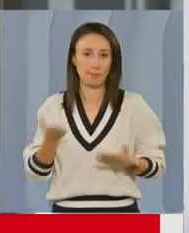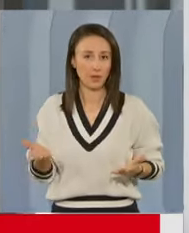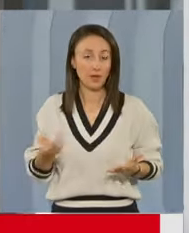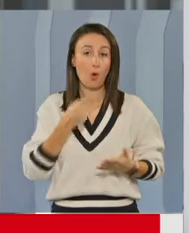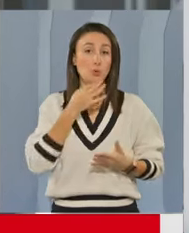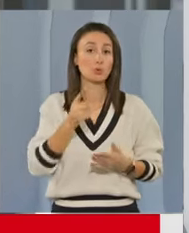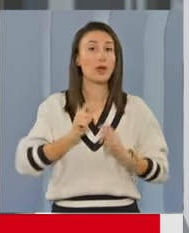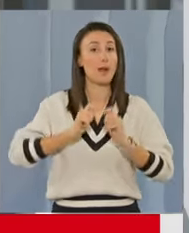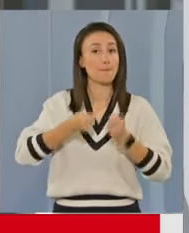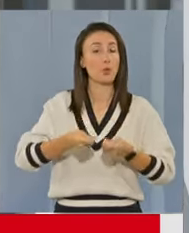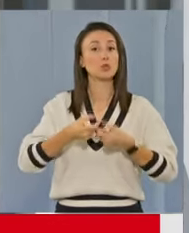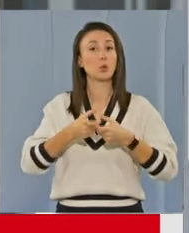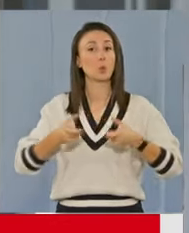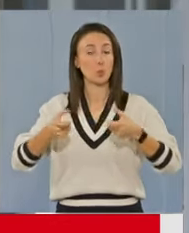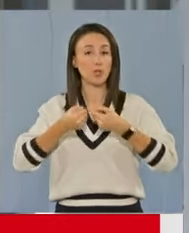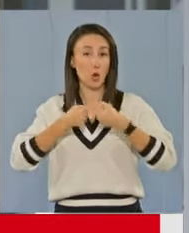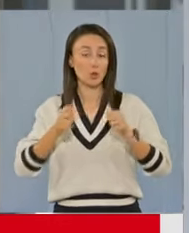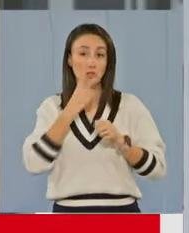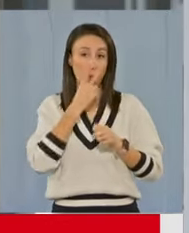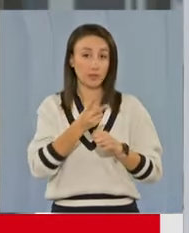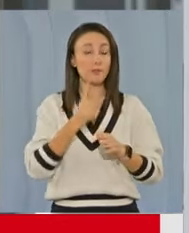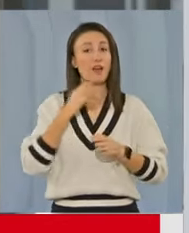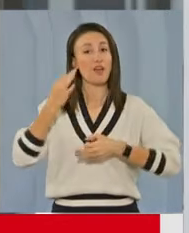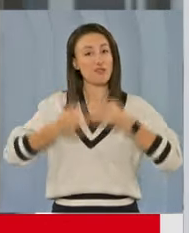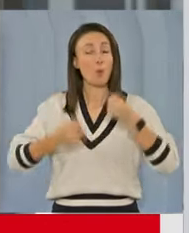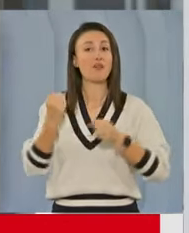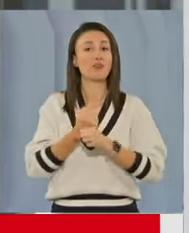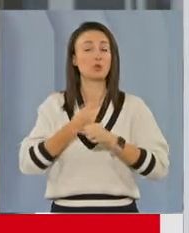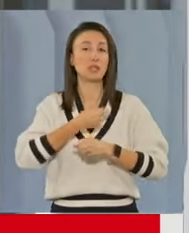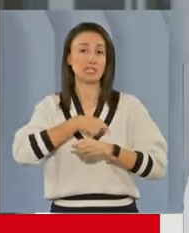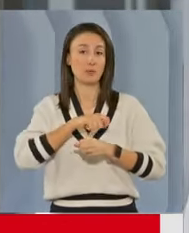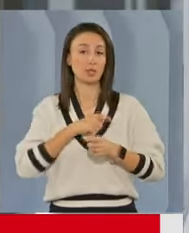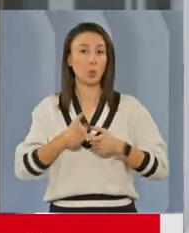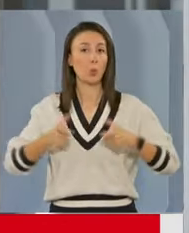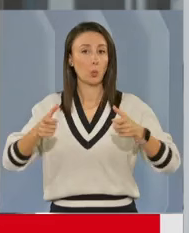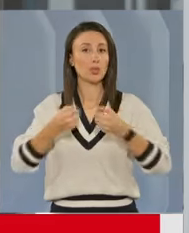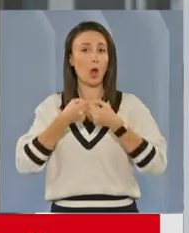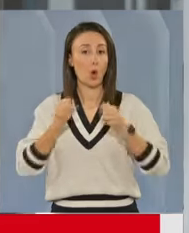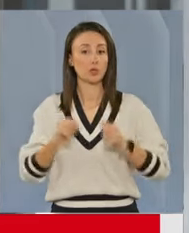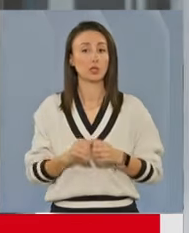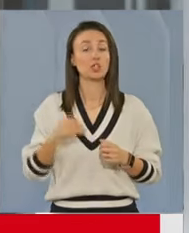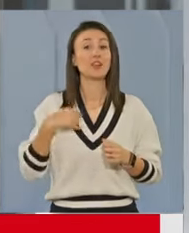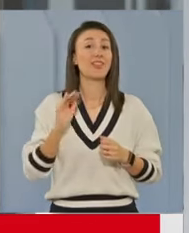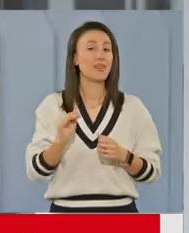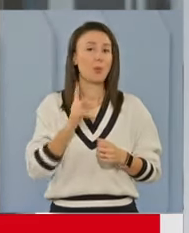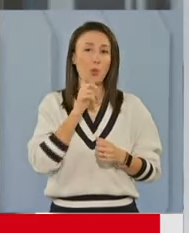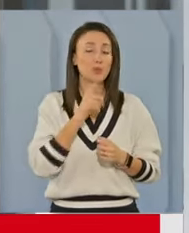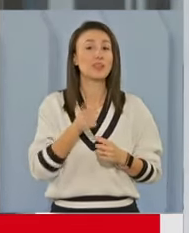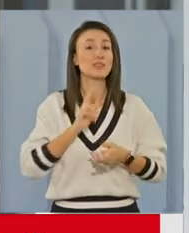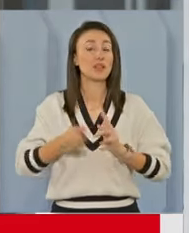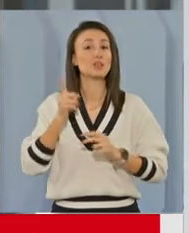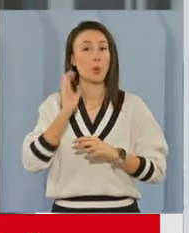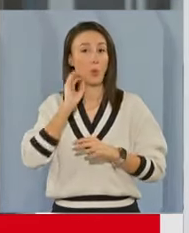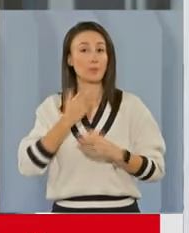o spune raportul Curții de Conturi dacă ne uităm acolo pe evaluarea făcută de inspectorii Curții de Conturi Și întrebarea este unde se tratau